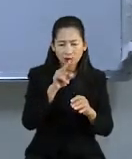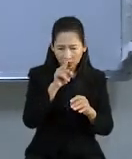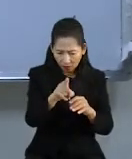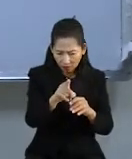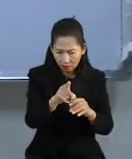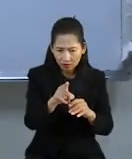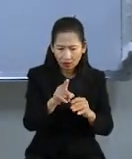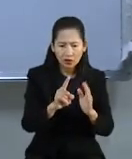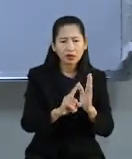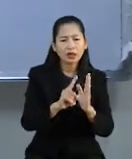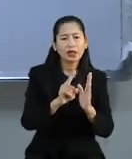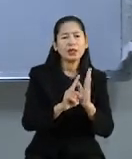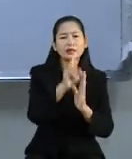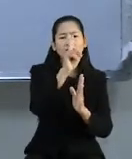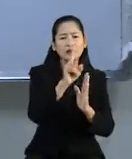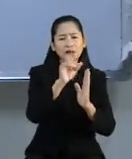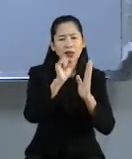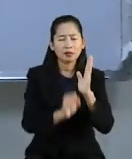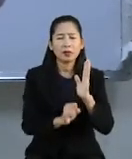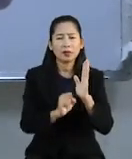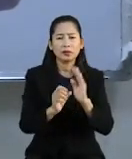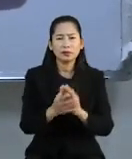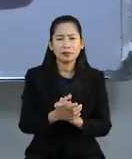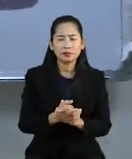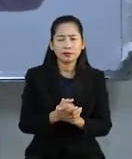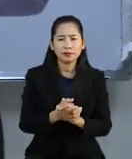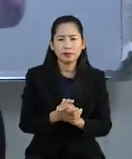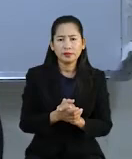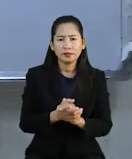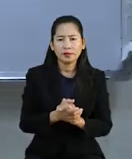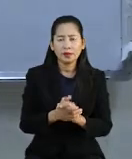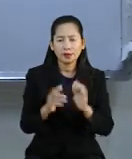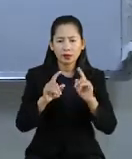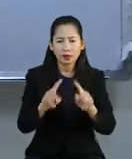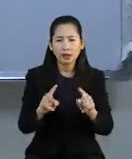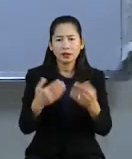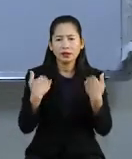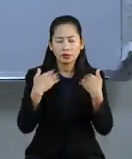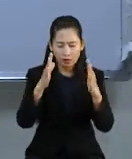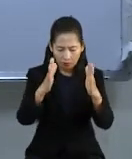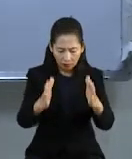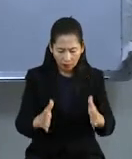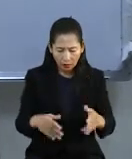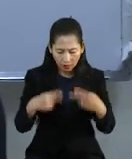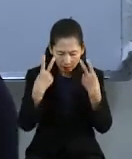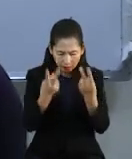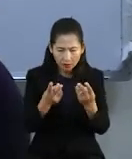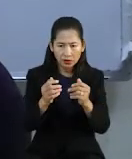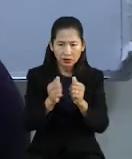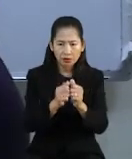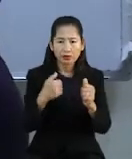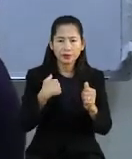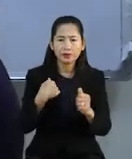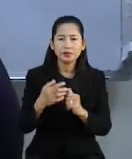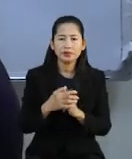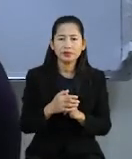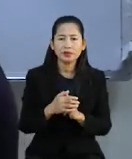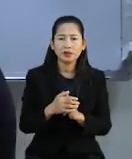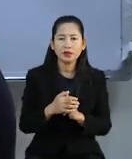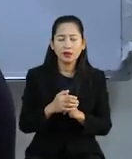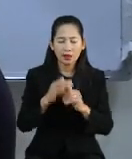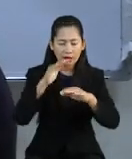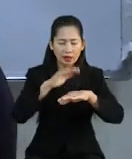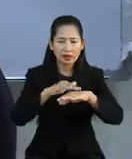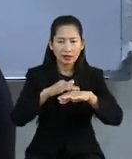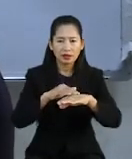ổn lệ từ khẳng trường từ khẳng bồ ấy chăng nó còn đấy chả tại không đấy cứ dương miên phẳng mơ chăng tam chùi này cứ tao con tao chăng khẳng